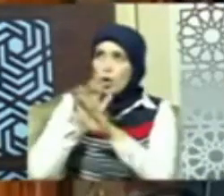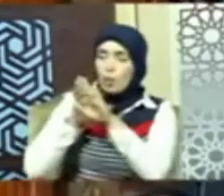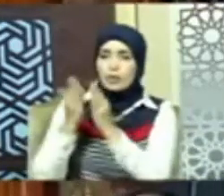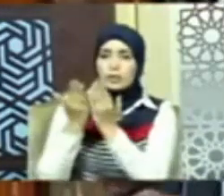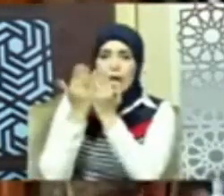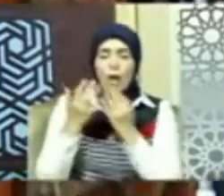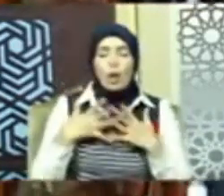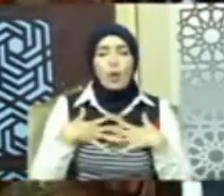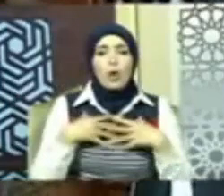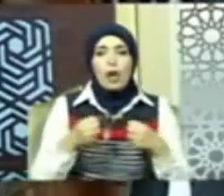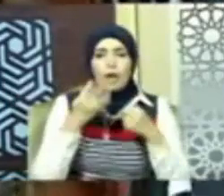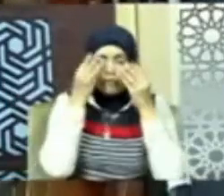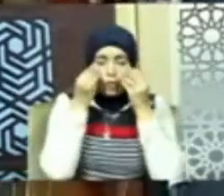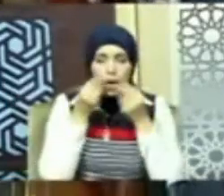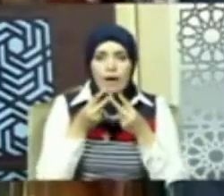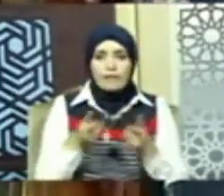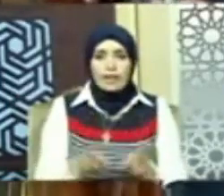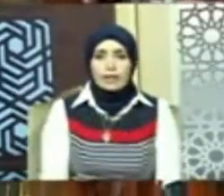والعافية.